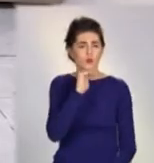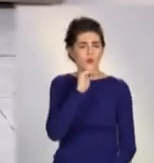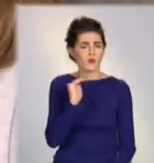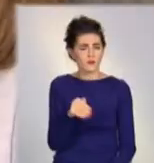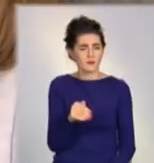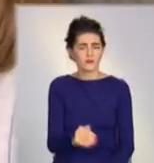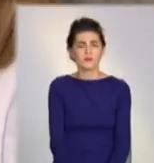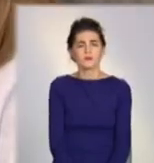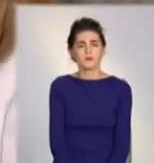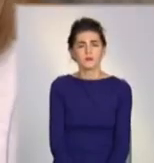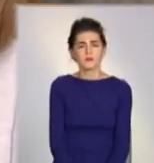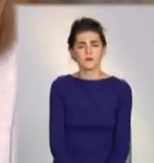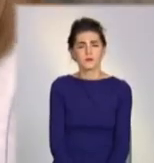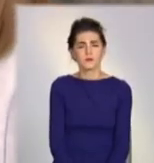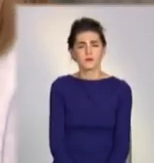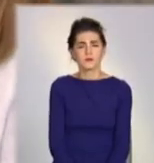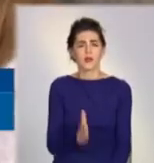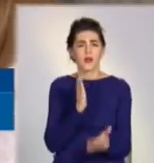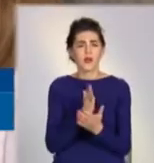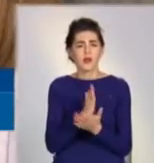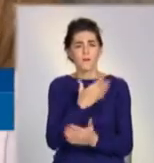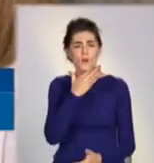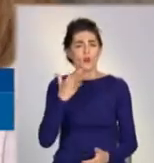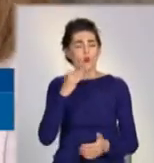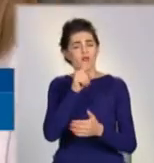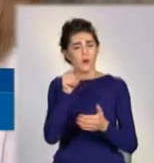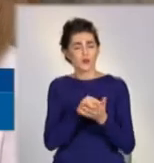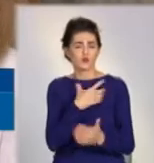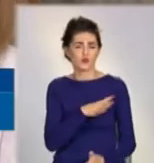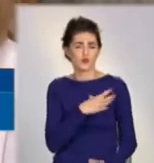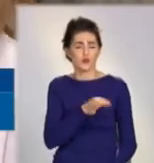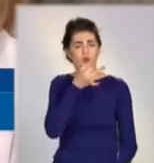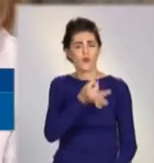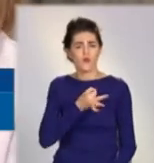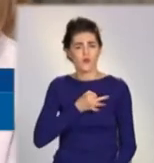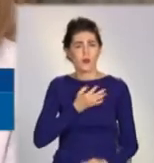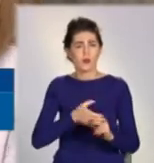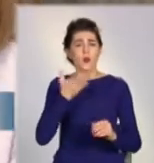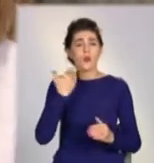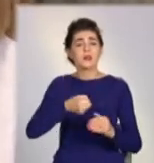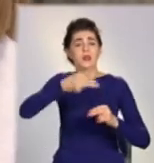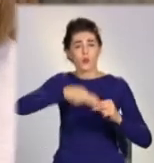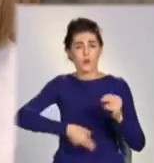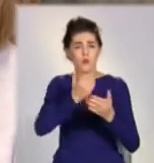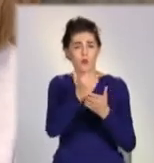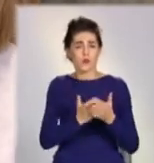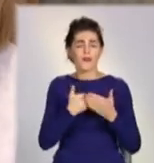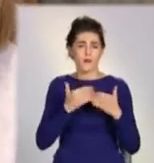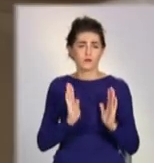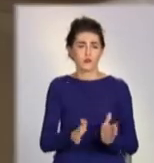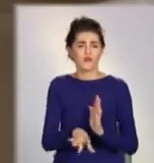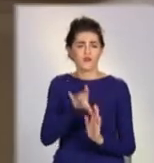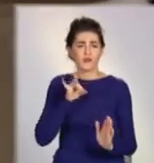професією. Дізнаюсь багато відповідей, на які в мене є питання. І я думаю, що під кінець цього проєкту я визначусь все-таки з